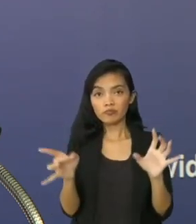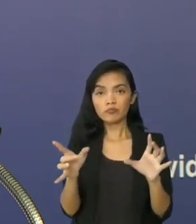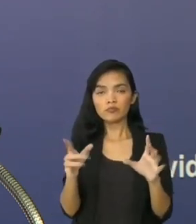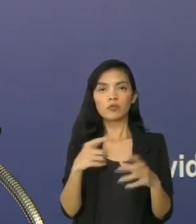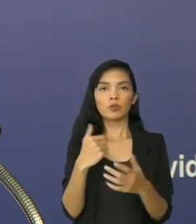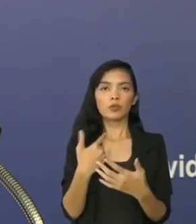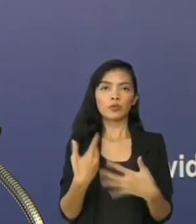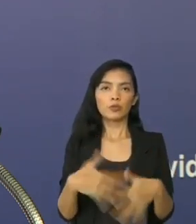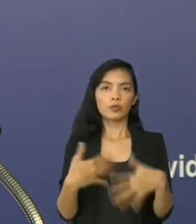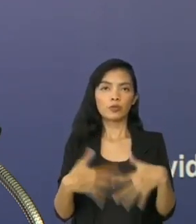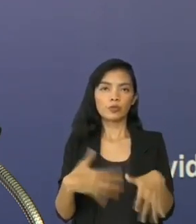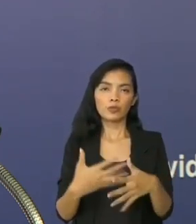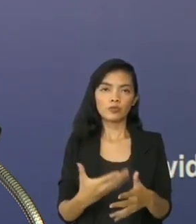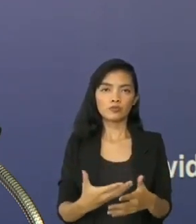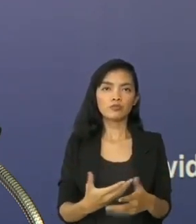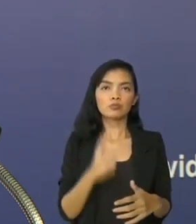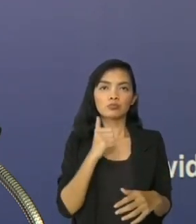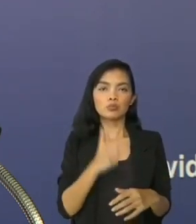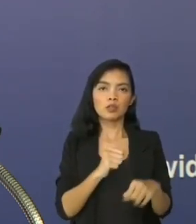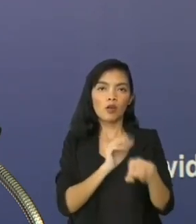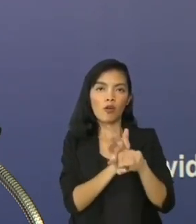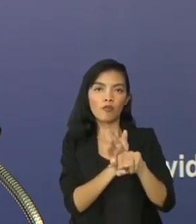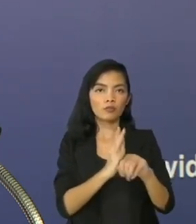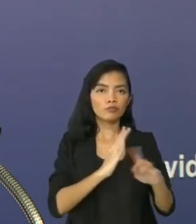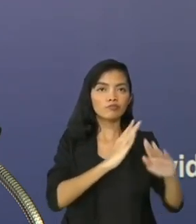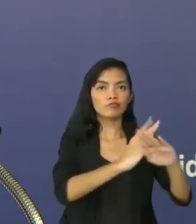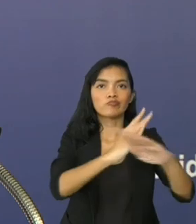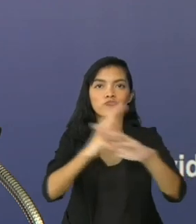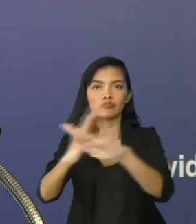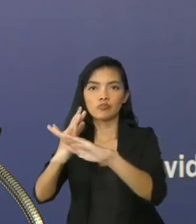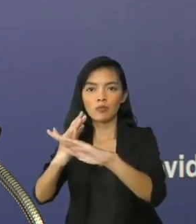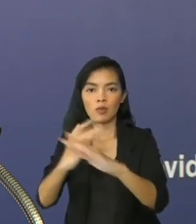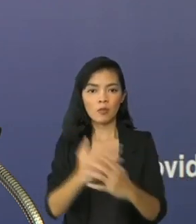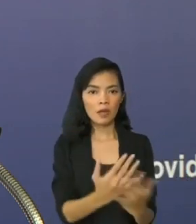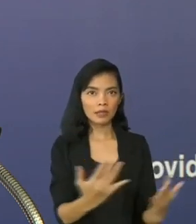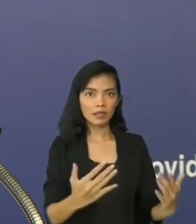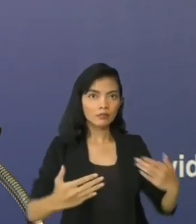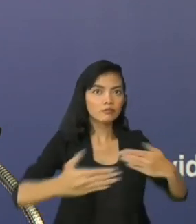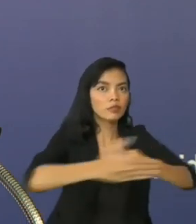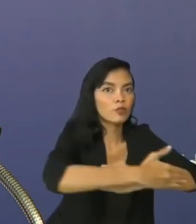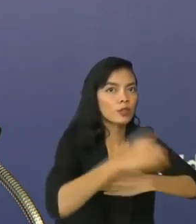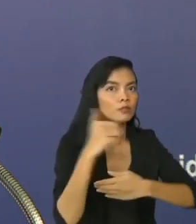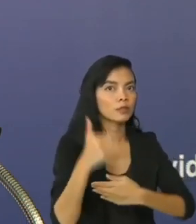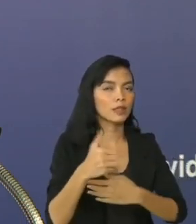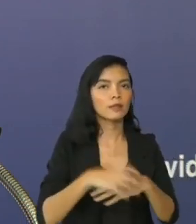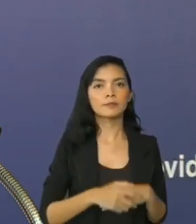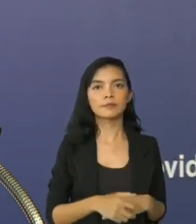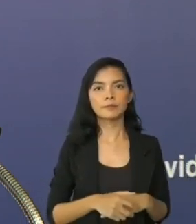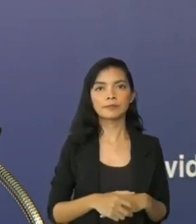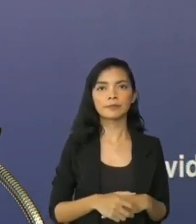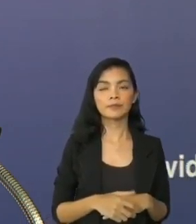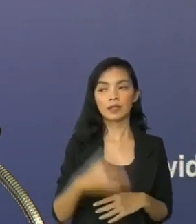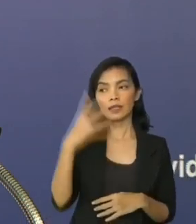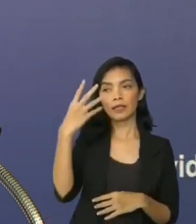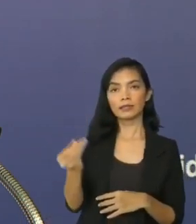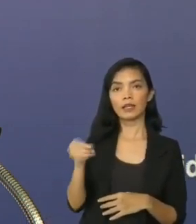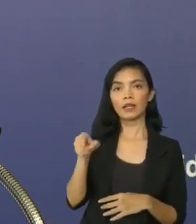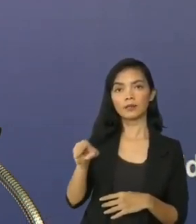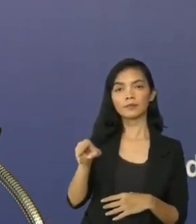yang sangat luar biasa dalam upaya melindungi segenap warga bangsa kita di desa